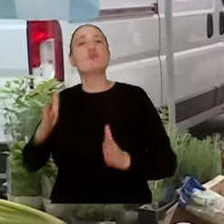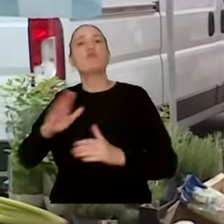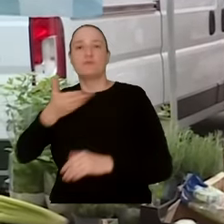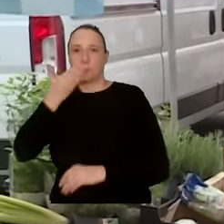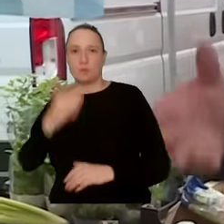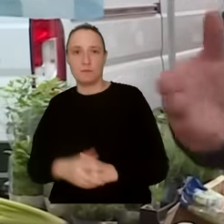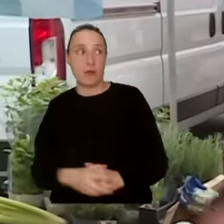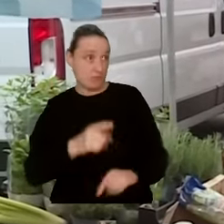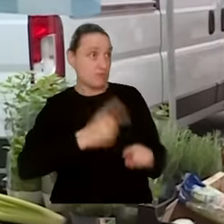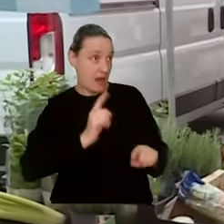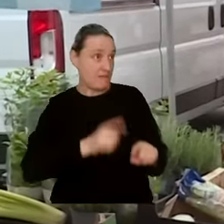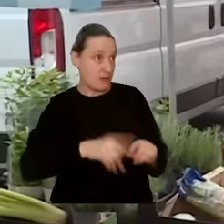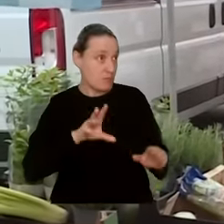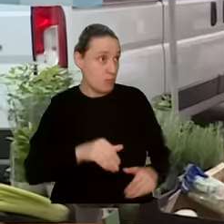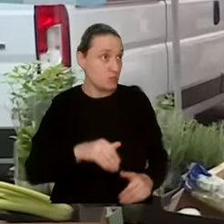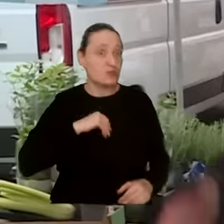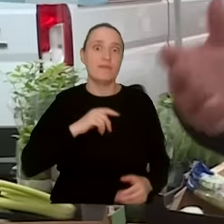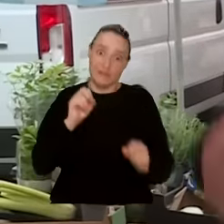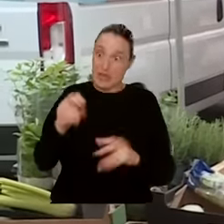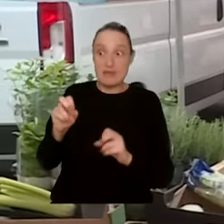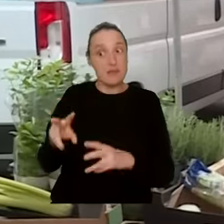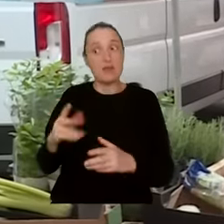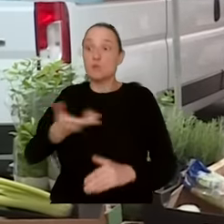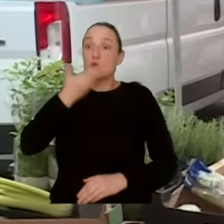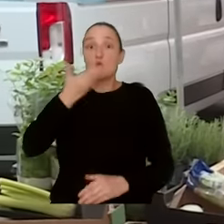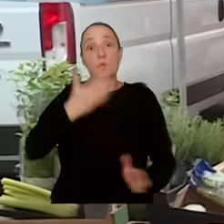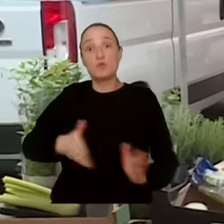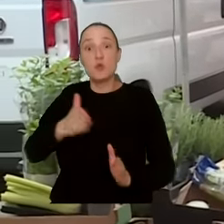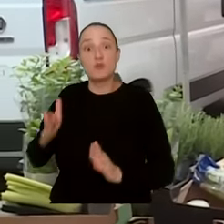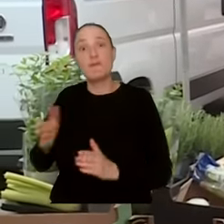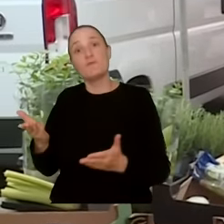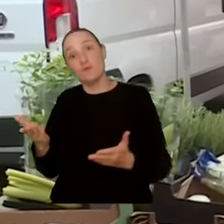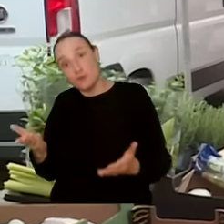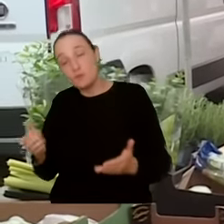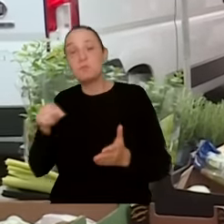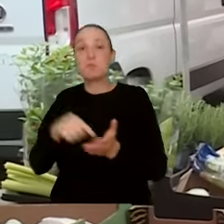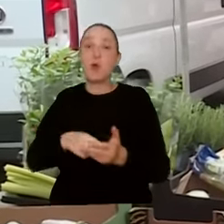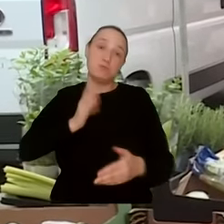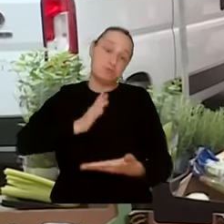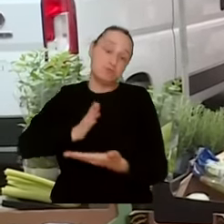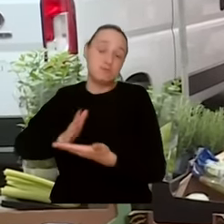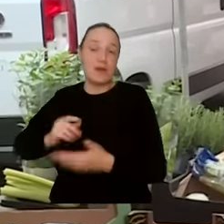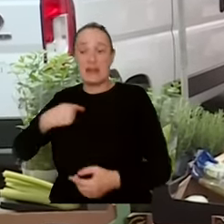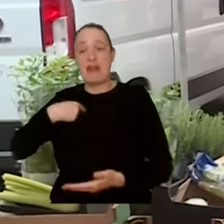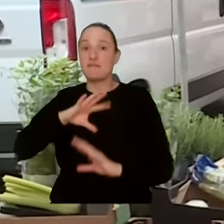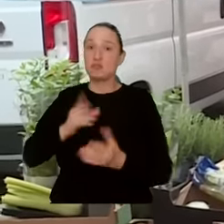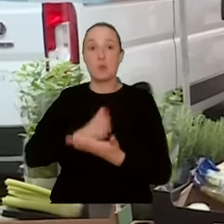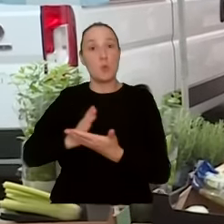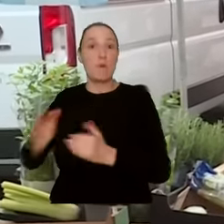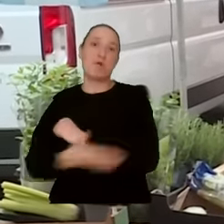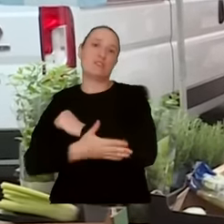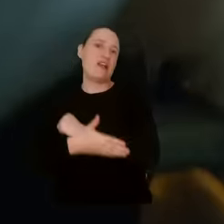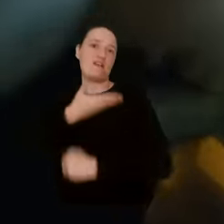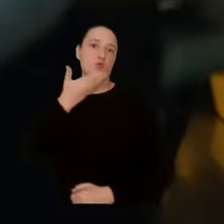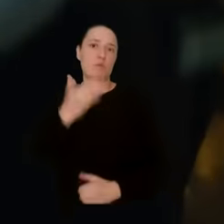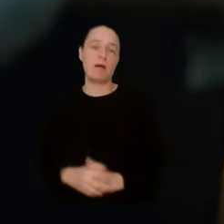coś można zrobić? No, marcheweczka, pietruszeczka. Tak jak kiedyś Goła śpiewał, mówi pan ciach, ciach, ciach. Wszystkie zupki na tym się rosołek?